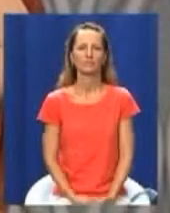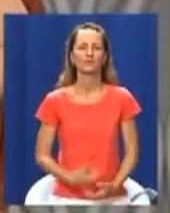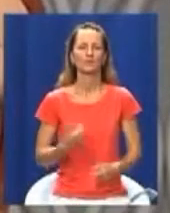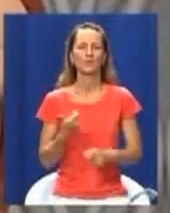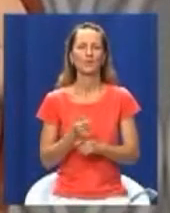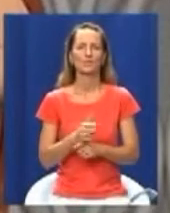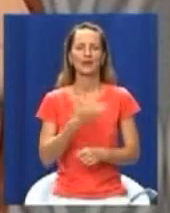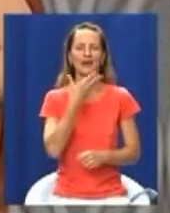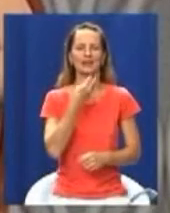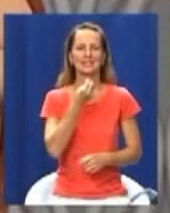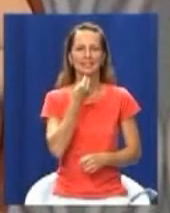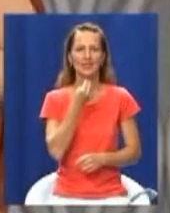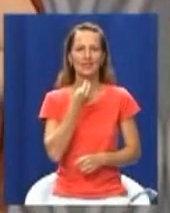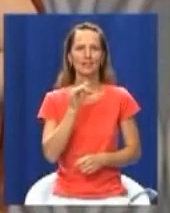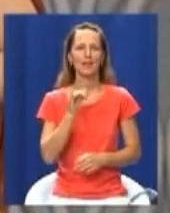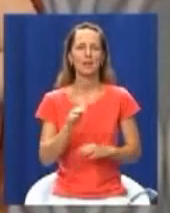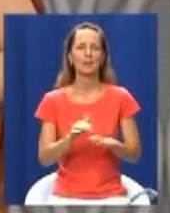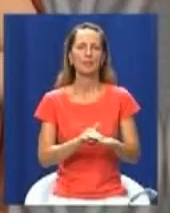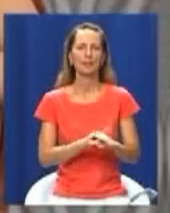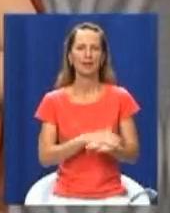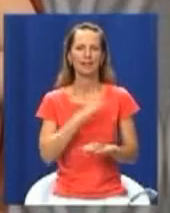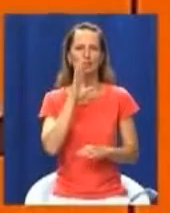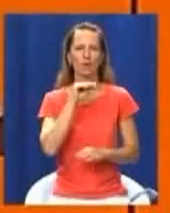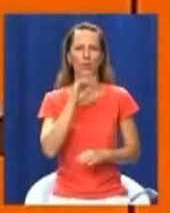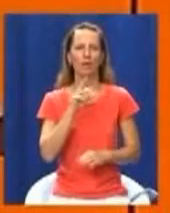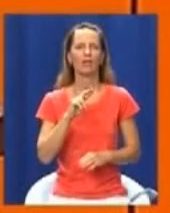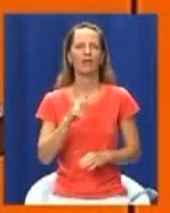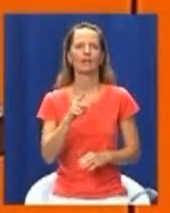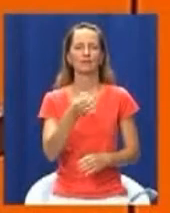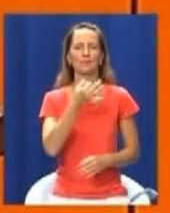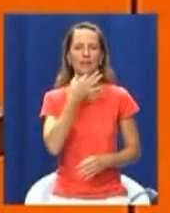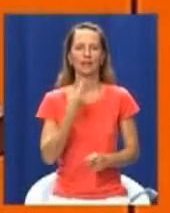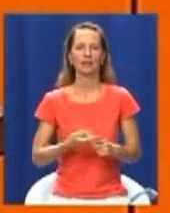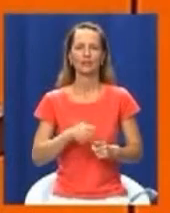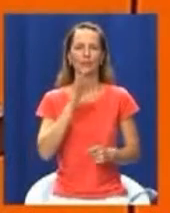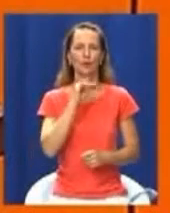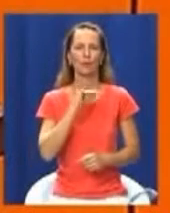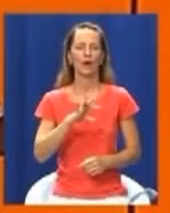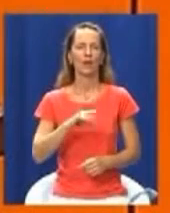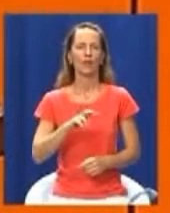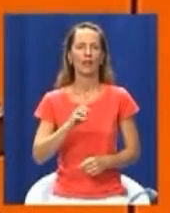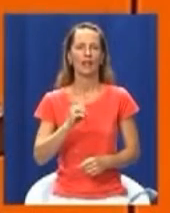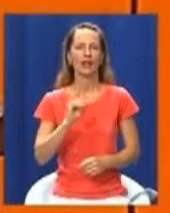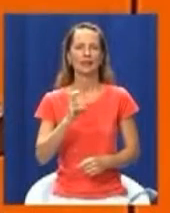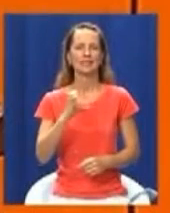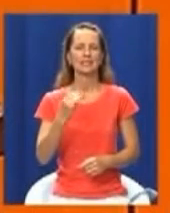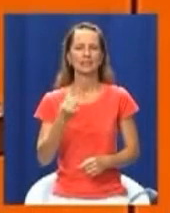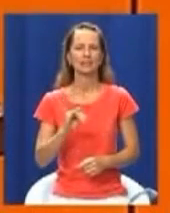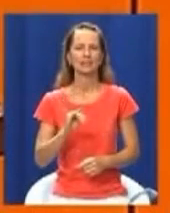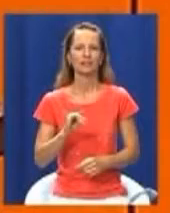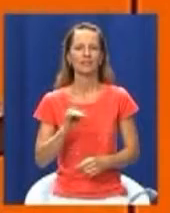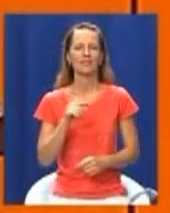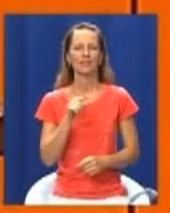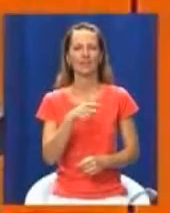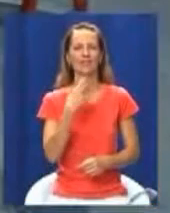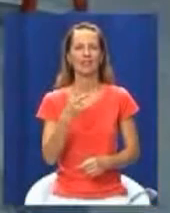Така красива і мила, милий песик. Ну, як тобі сподобався цей песик, Олексій? Він няшний.